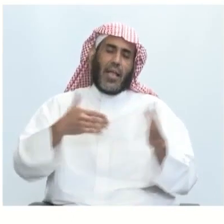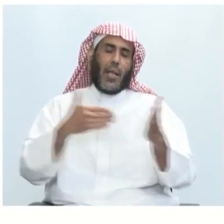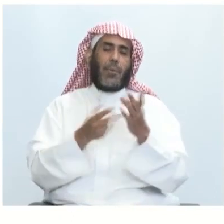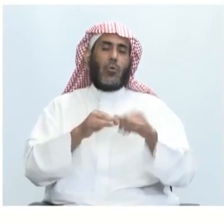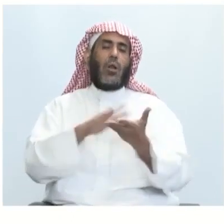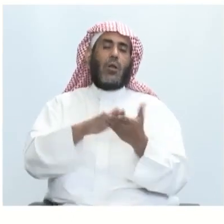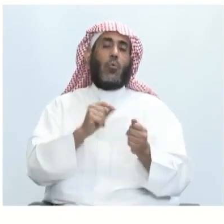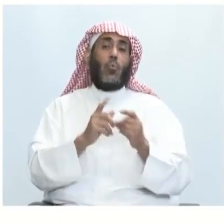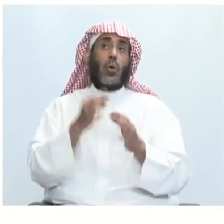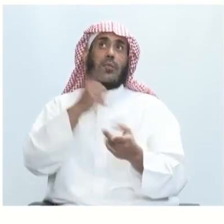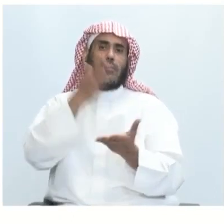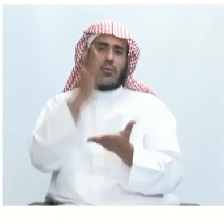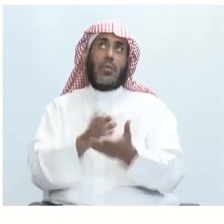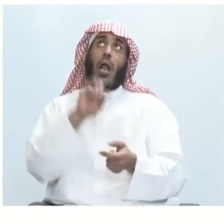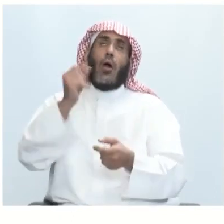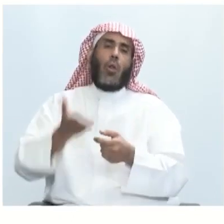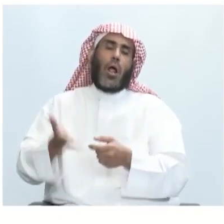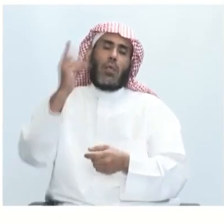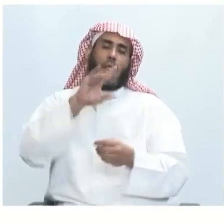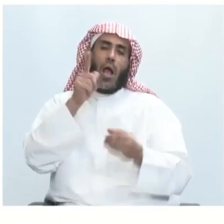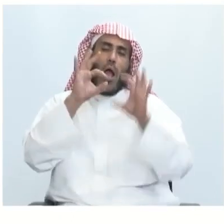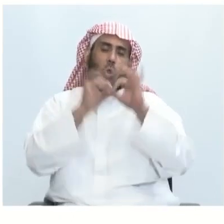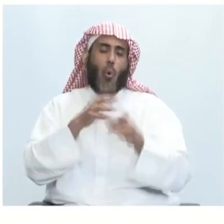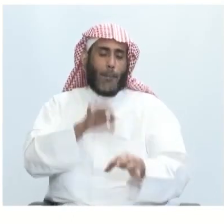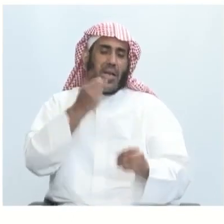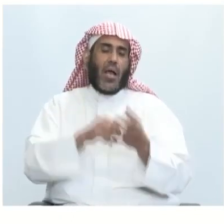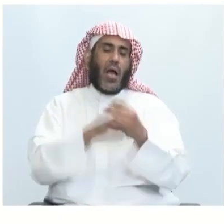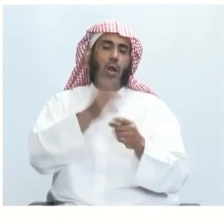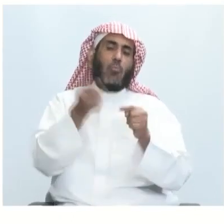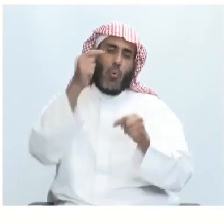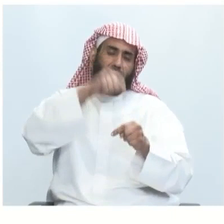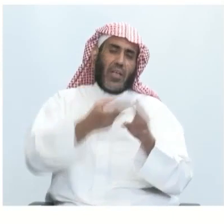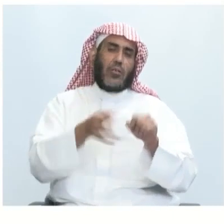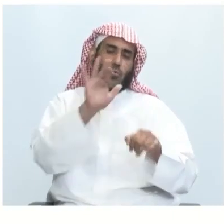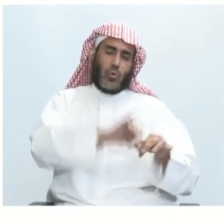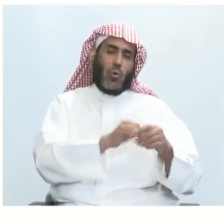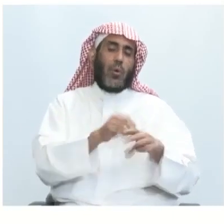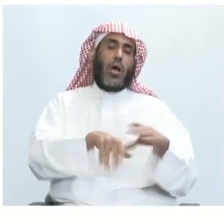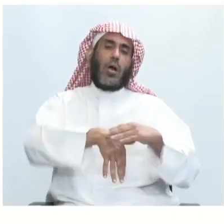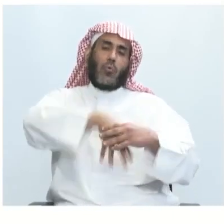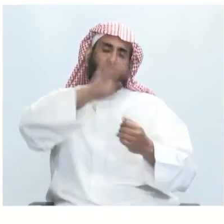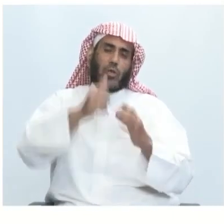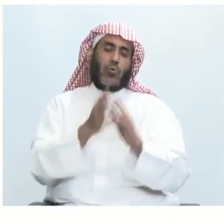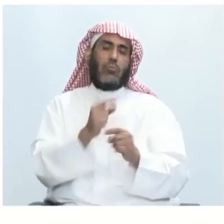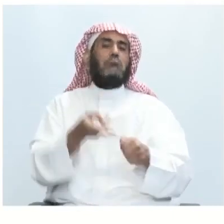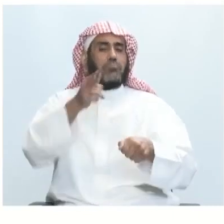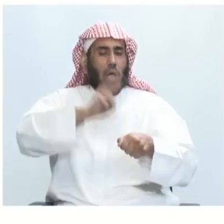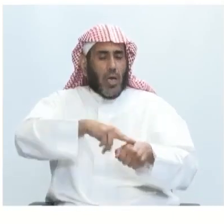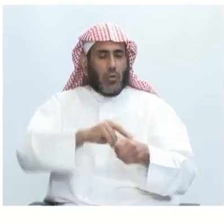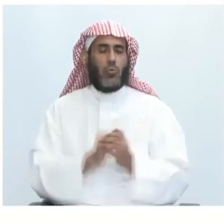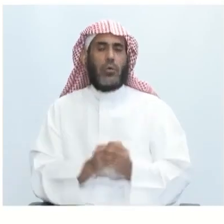الارض وصدق الله العظيم الذي قال منها خلقناكم وفيها نعيدكم ومنها نخرجكم تاره